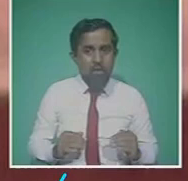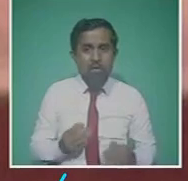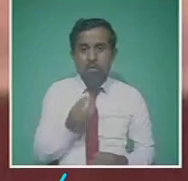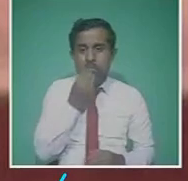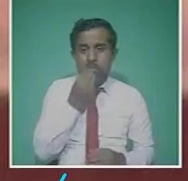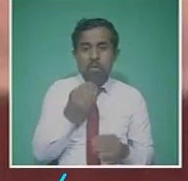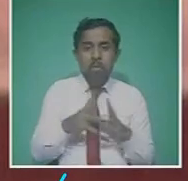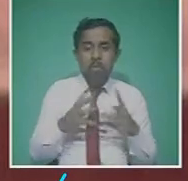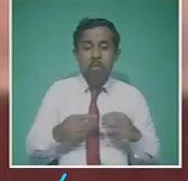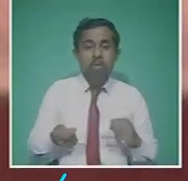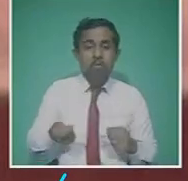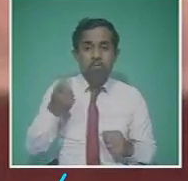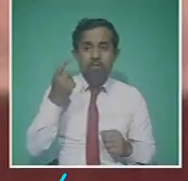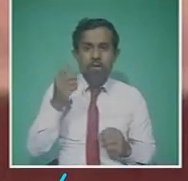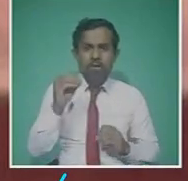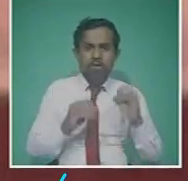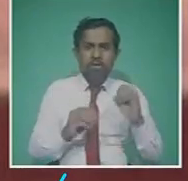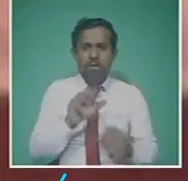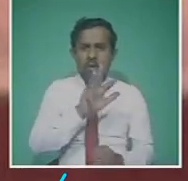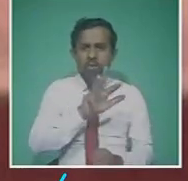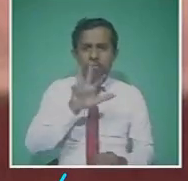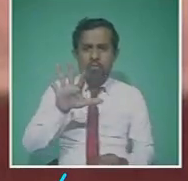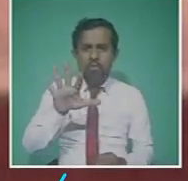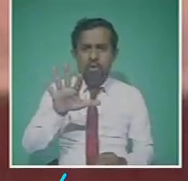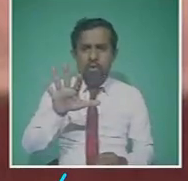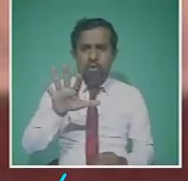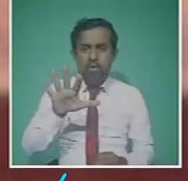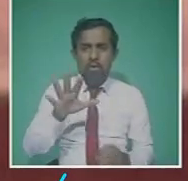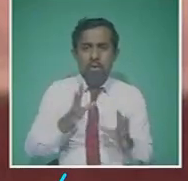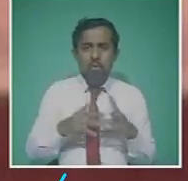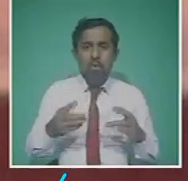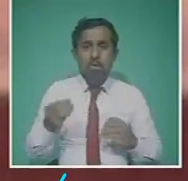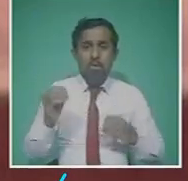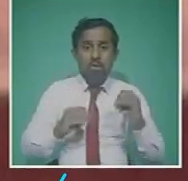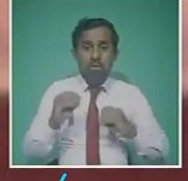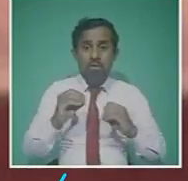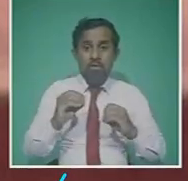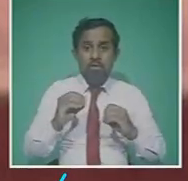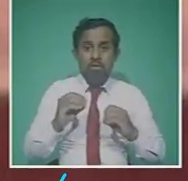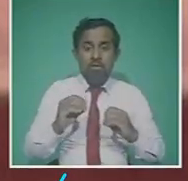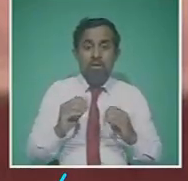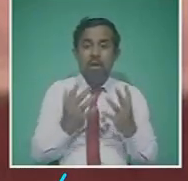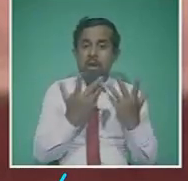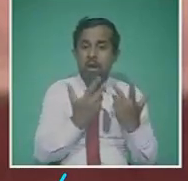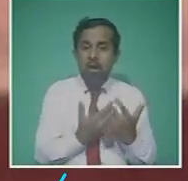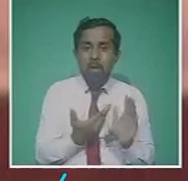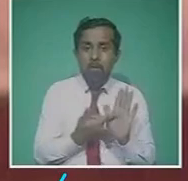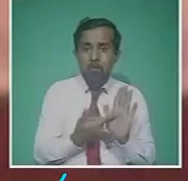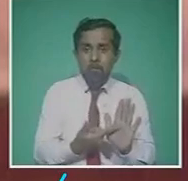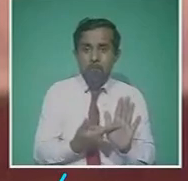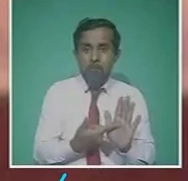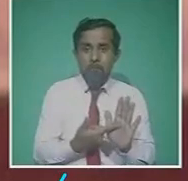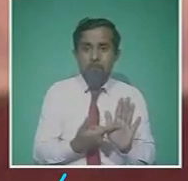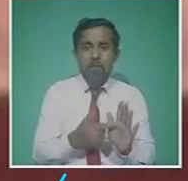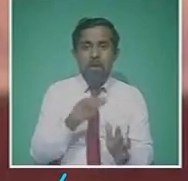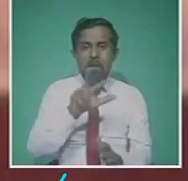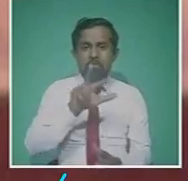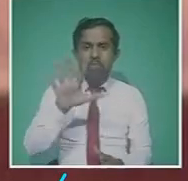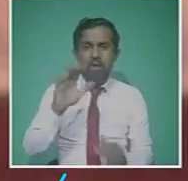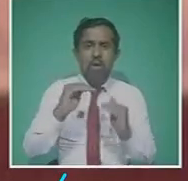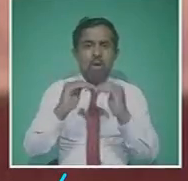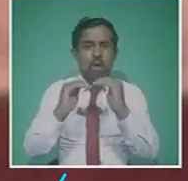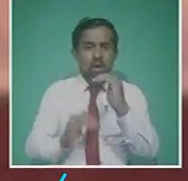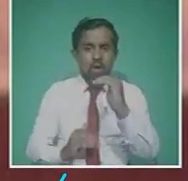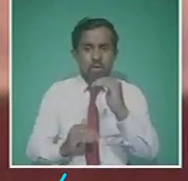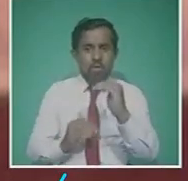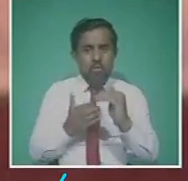ආහාර උද්දමනය තුලින් මම හිතන්නේ 95%කට විතර තිබිච්ච ආහාර උද්දමනය එතුමා සංඛ්‍යාලයක වලින් පෙන්ලා දුන්නා ඒක 85 දක්වා අඩු කර